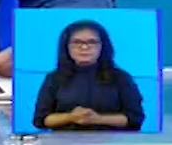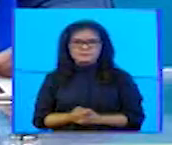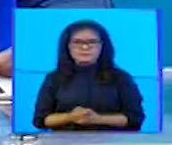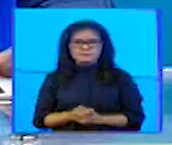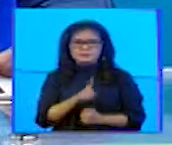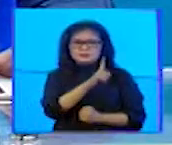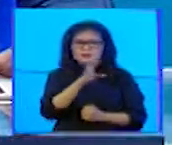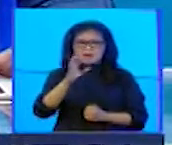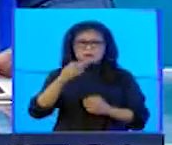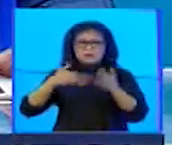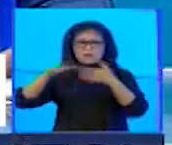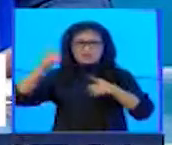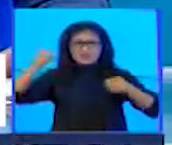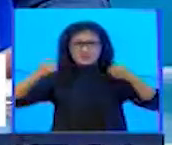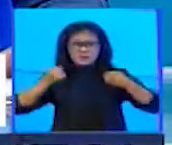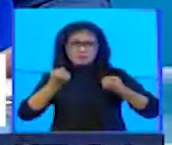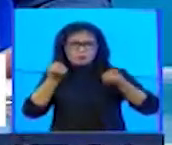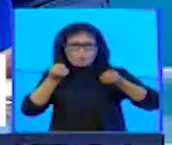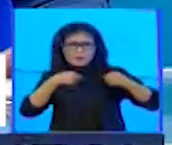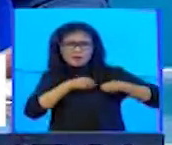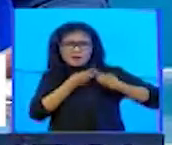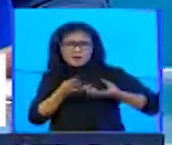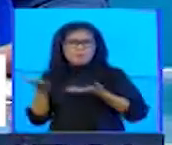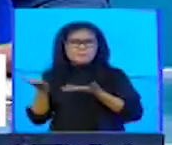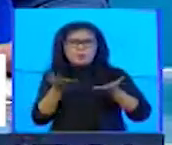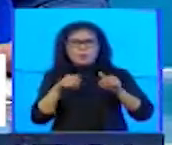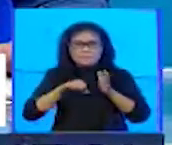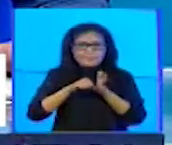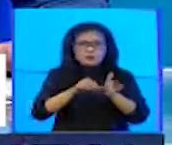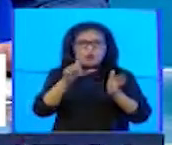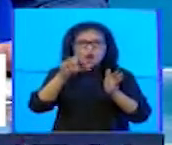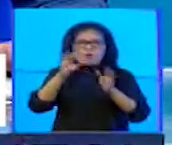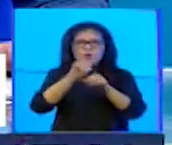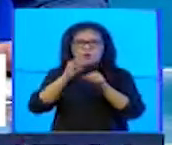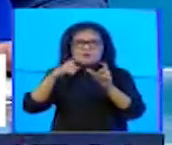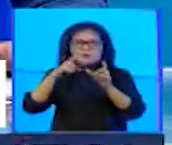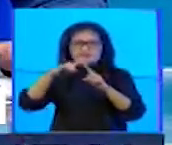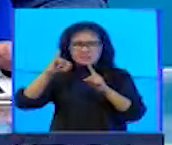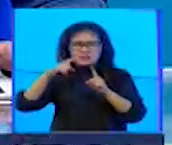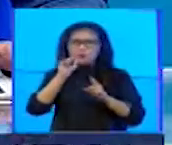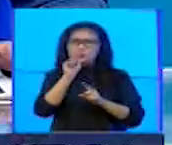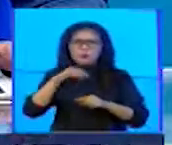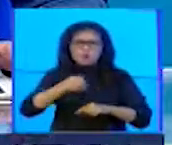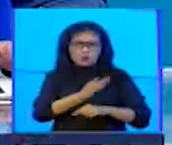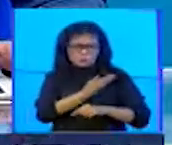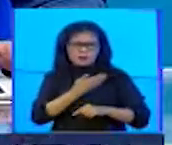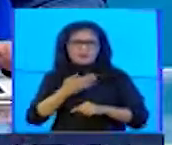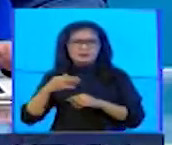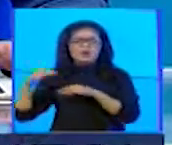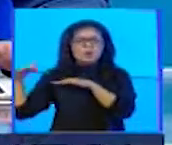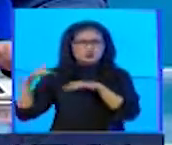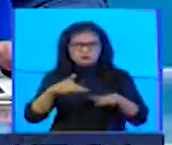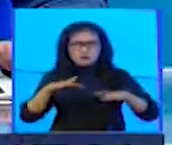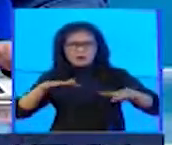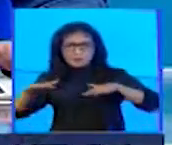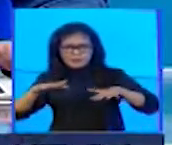ratusan kendaraan relawannya mengangkut bantuan logistik untuk korban gempa terjebak macet akibat longsor yang menutupi jalur trans-sulawesi